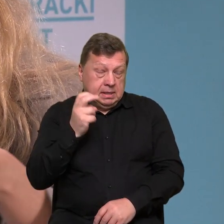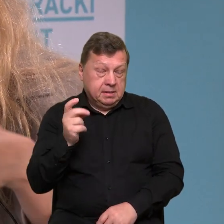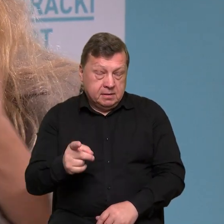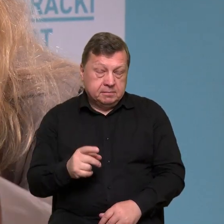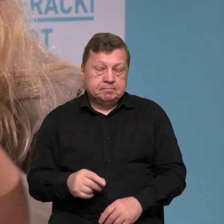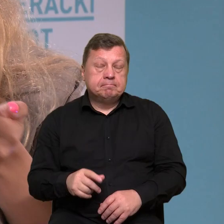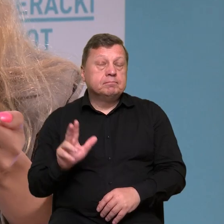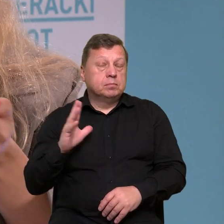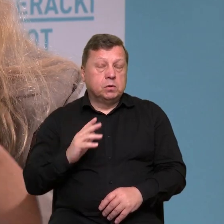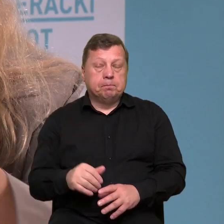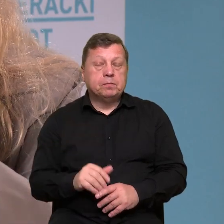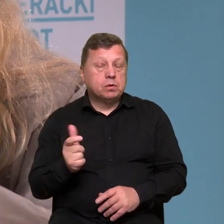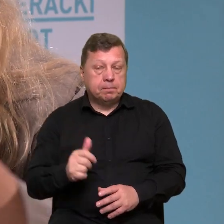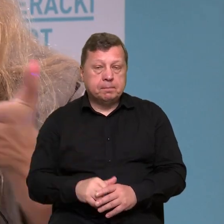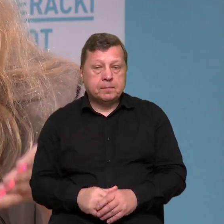i kiedy